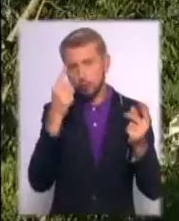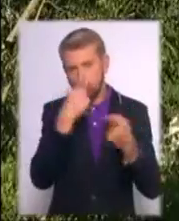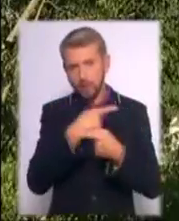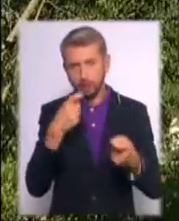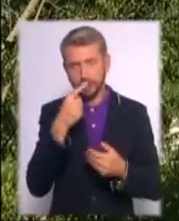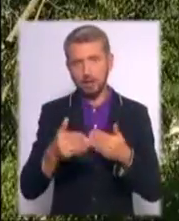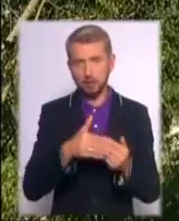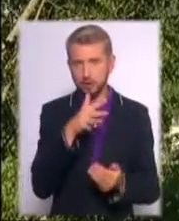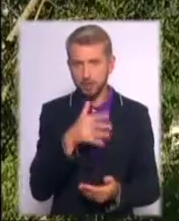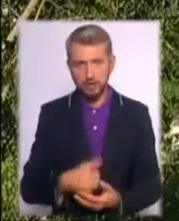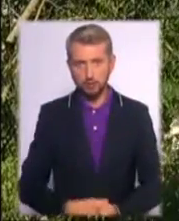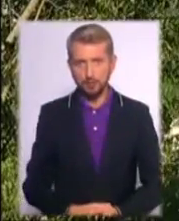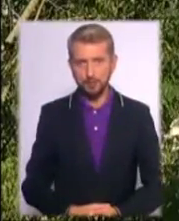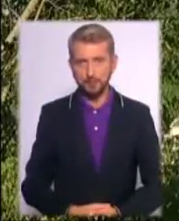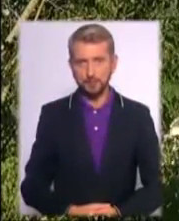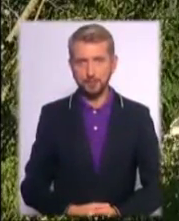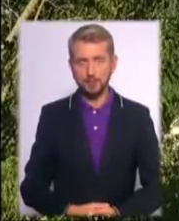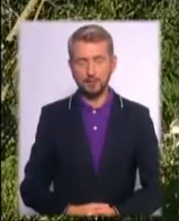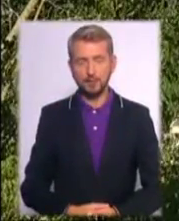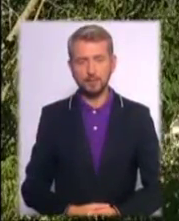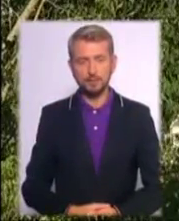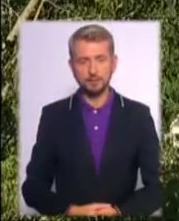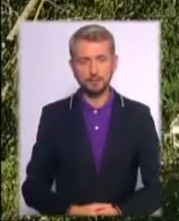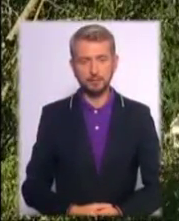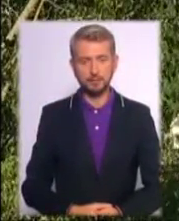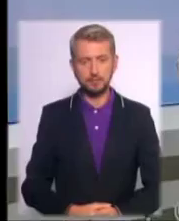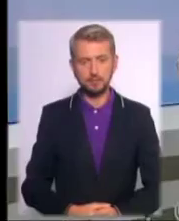часом. Богдан Бернанко, Вячеслав Венеціанський, Андрій Гехеля, телеканал Київ.